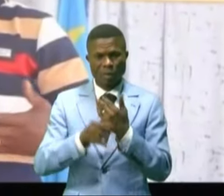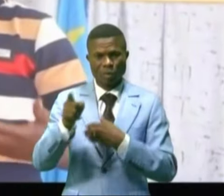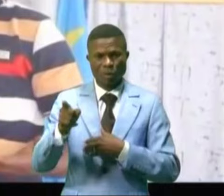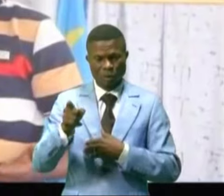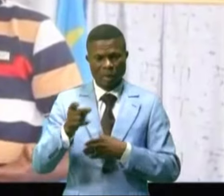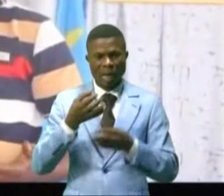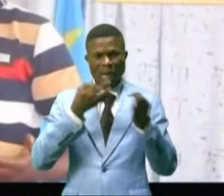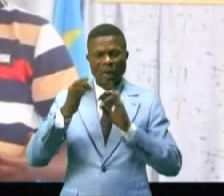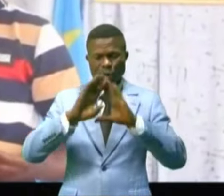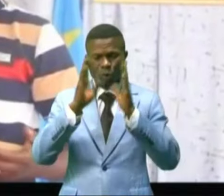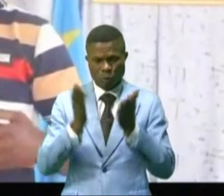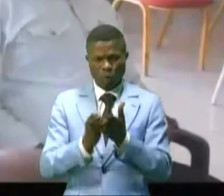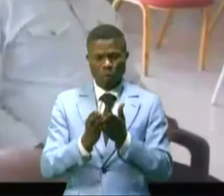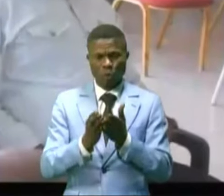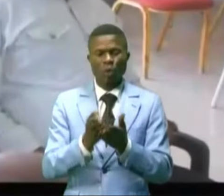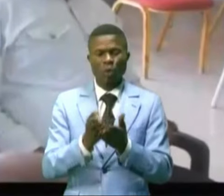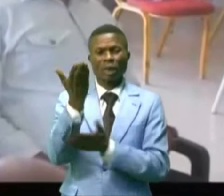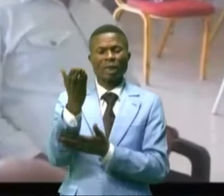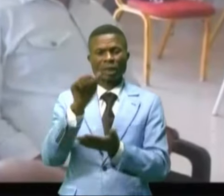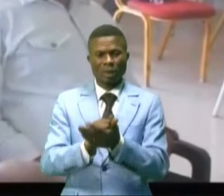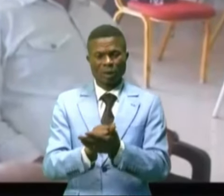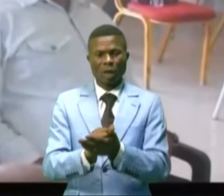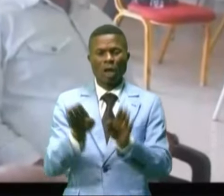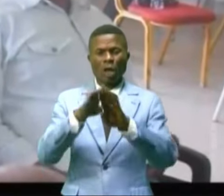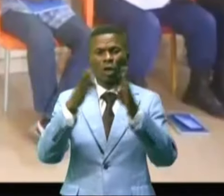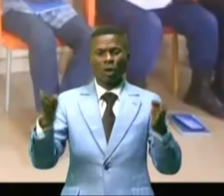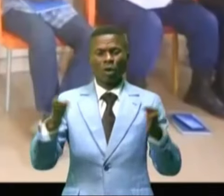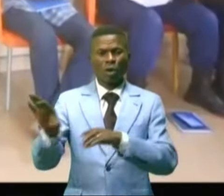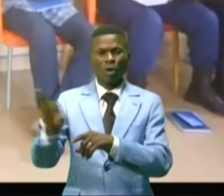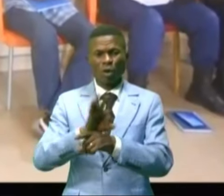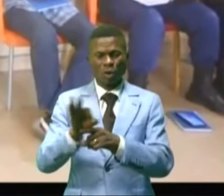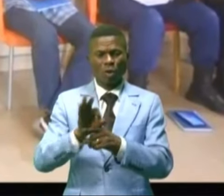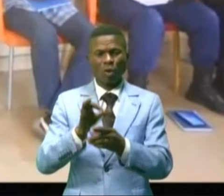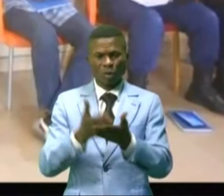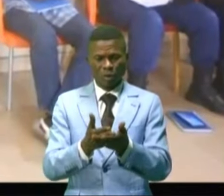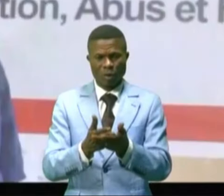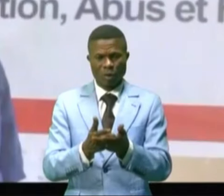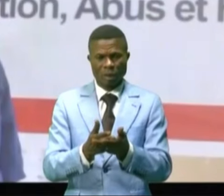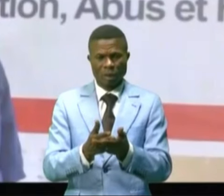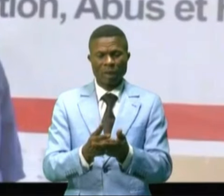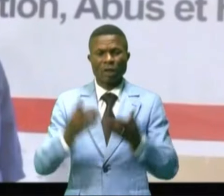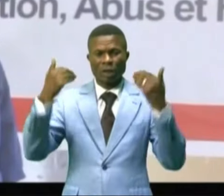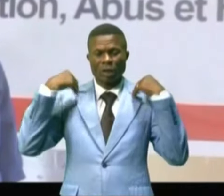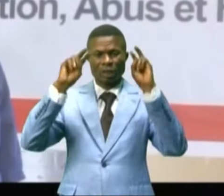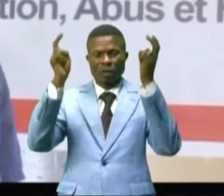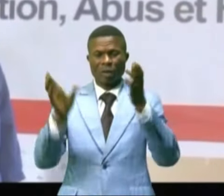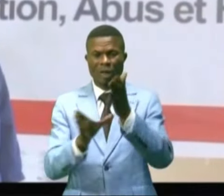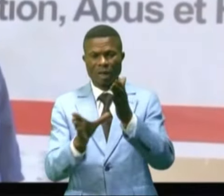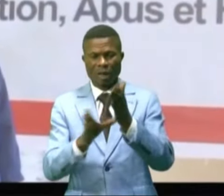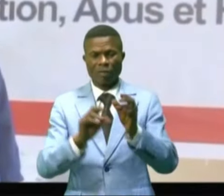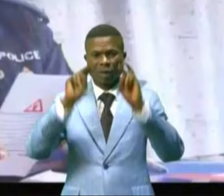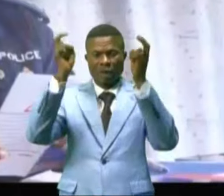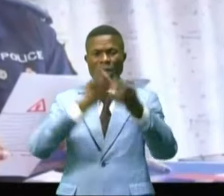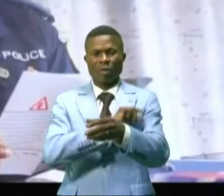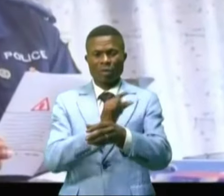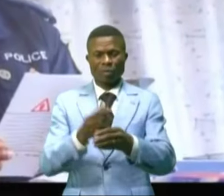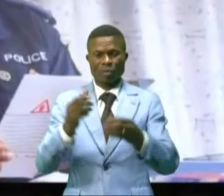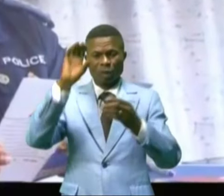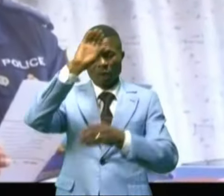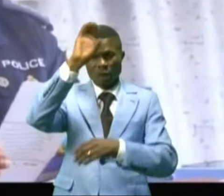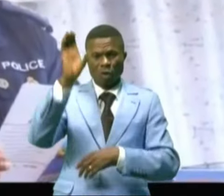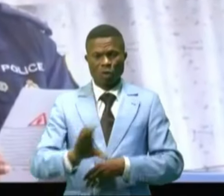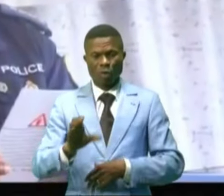dévoiler les mobiles de ce plaidoyer. Et l'ouverture de la séance d'échange a été faite par le maire intérimaire de Goma, le commissaire supérieur